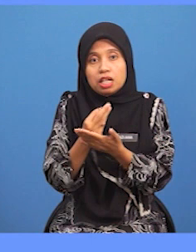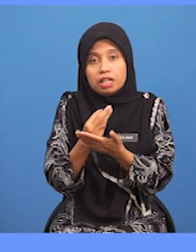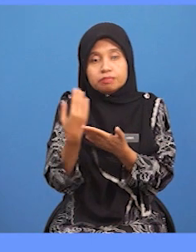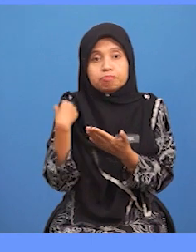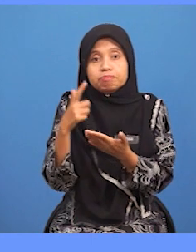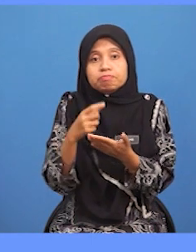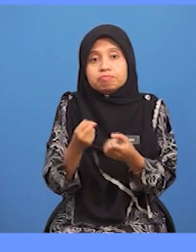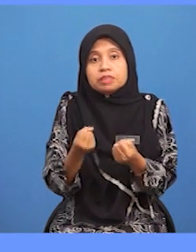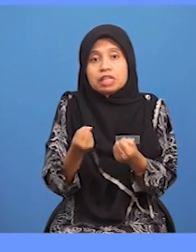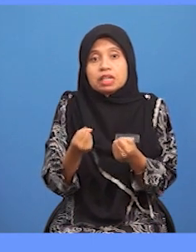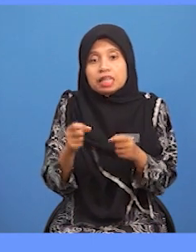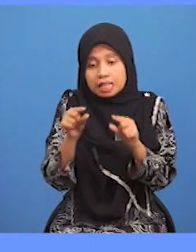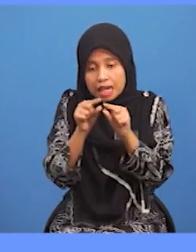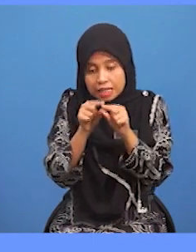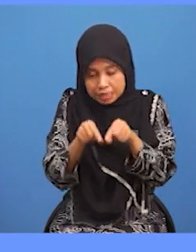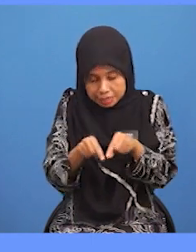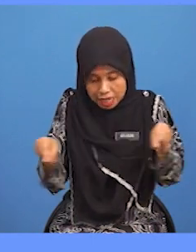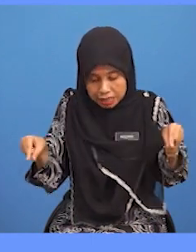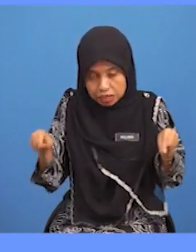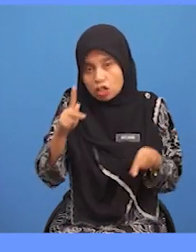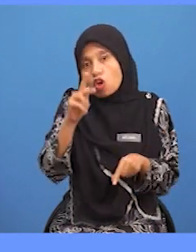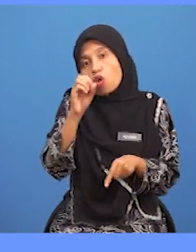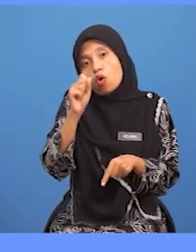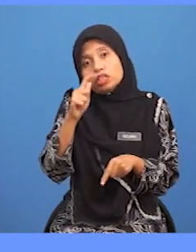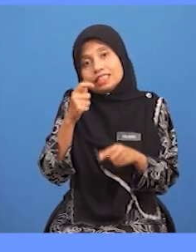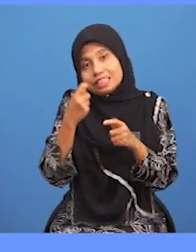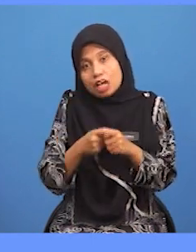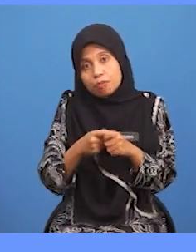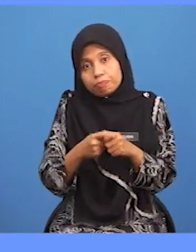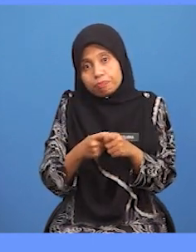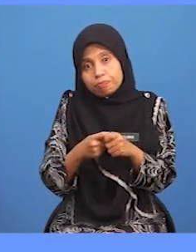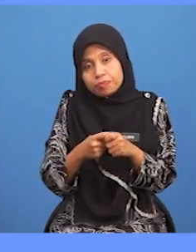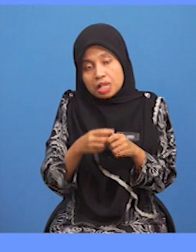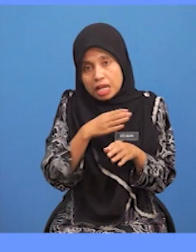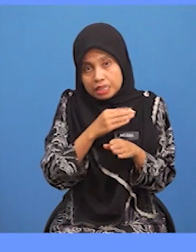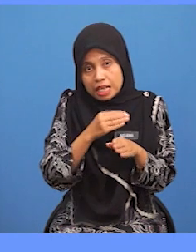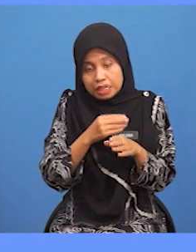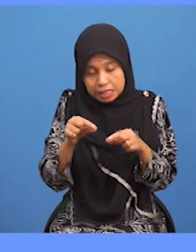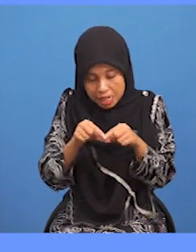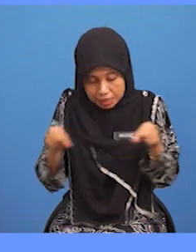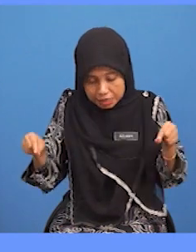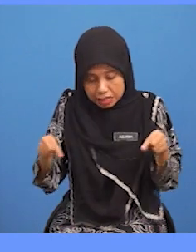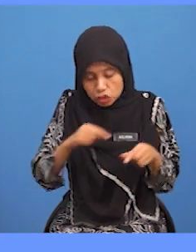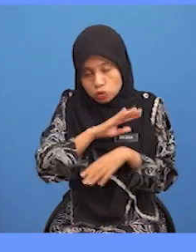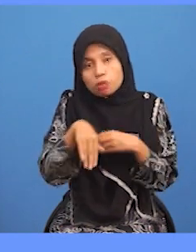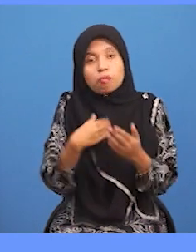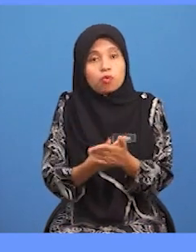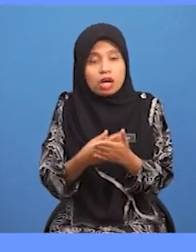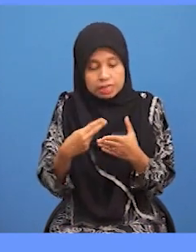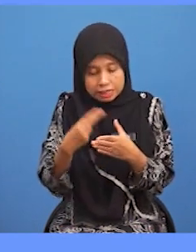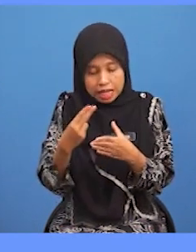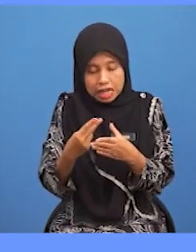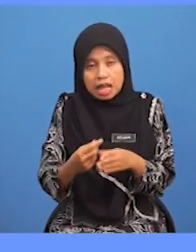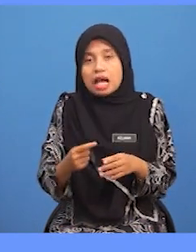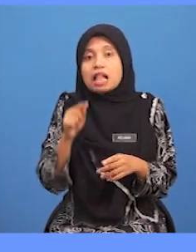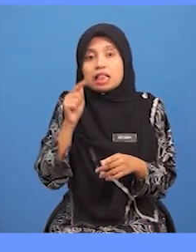terdiri daripada garisan kos tetap, garisan jumlah kos dan garisan jumlah hasil. Titik